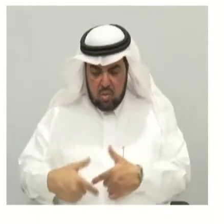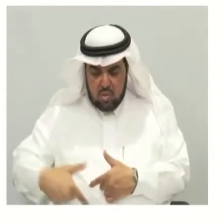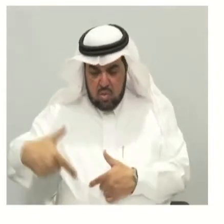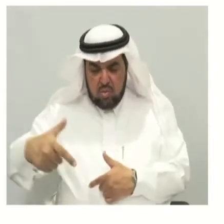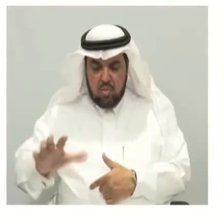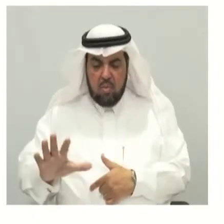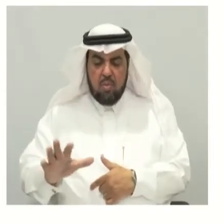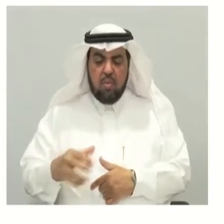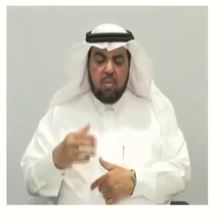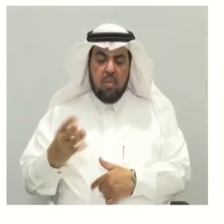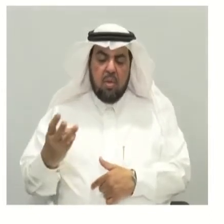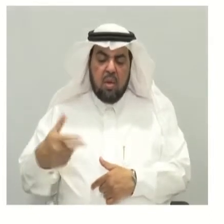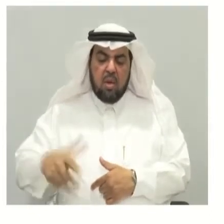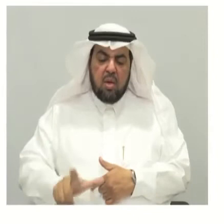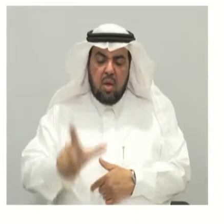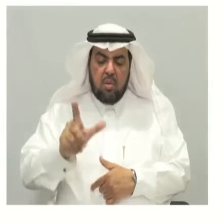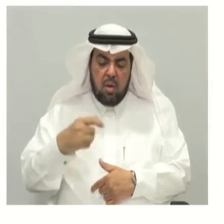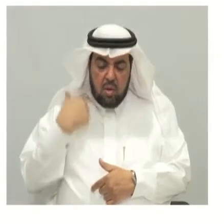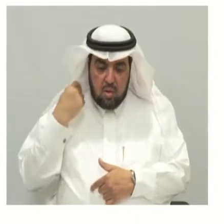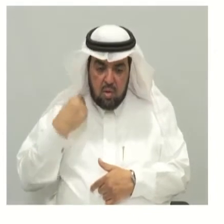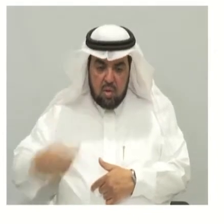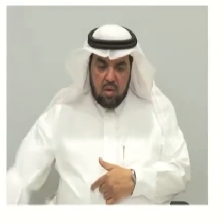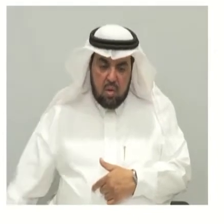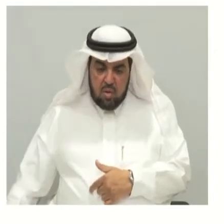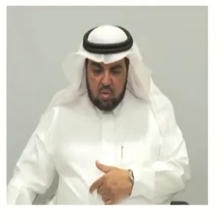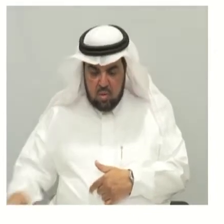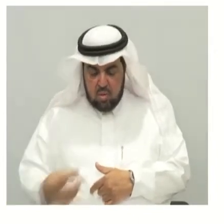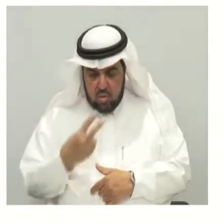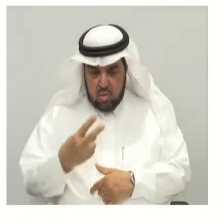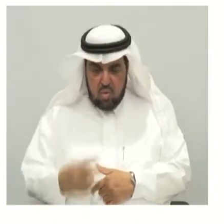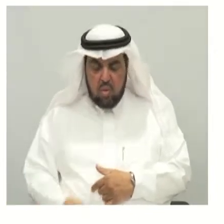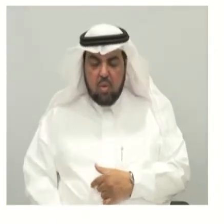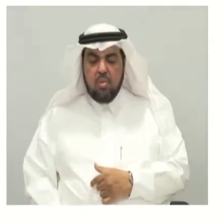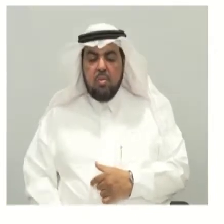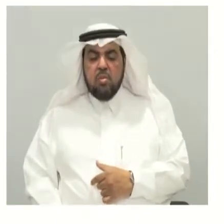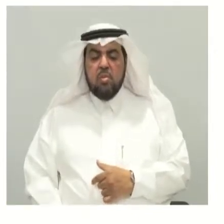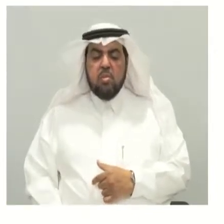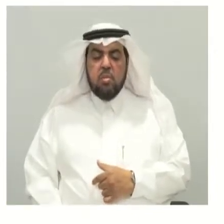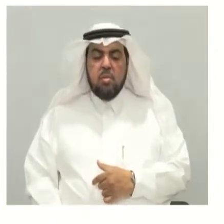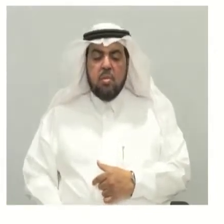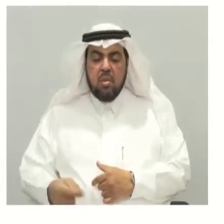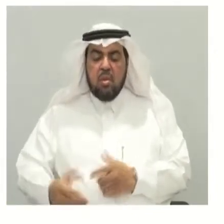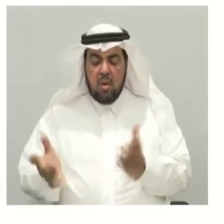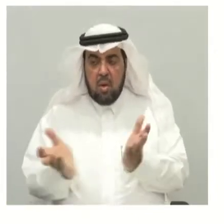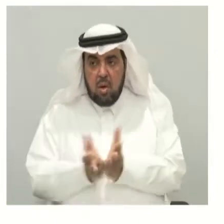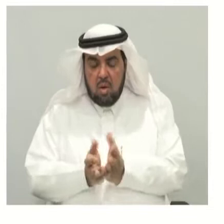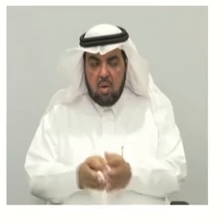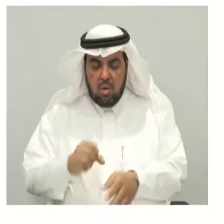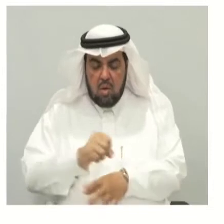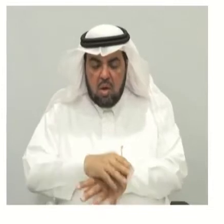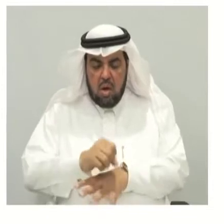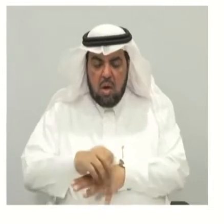في الدورة السابعة. خلينا نشوف مع بعض لماذا ندرس